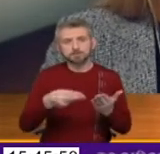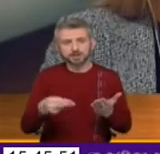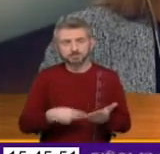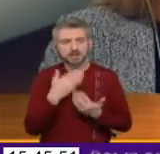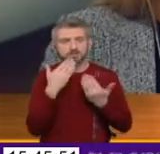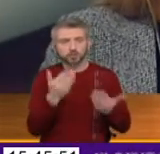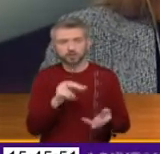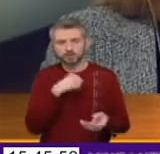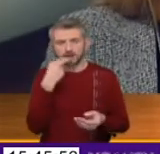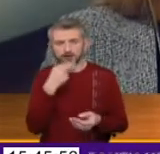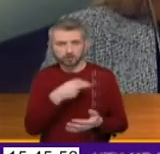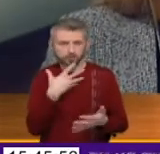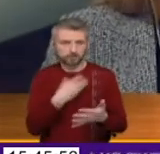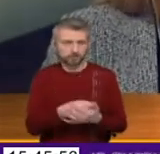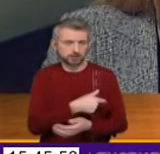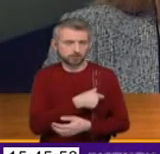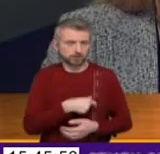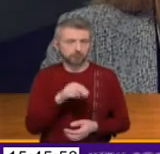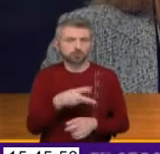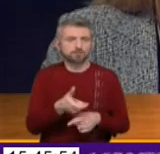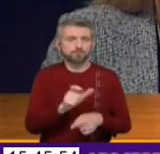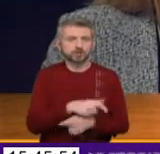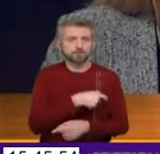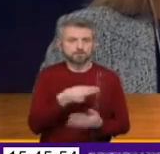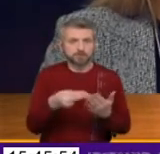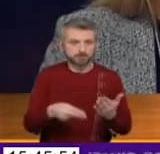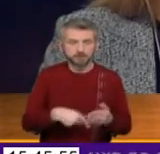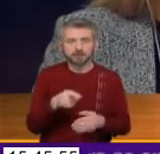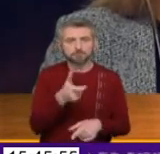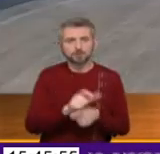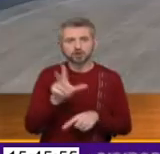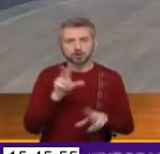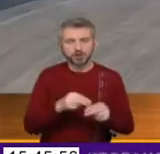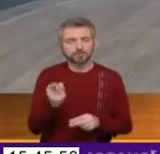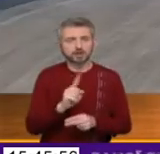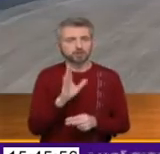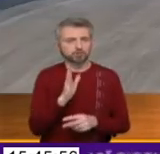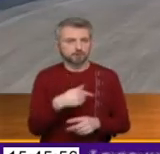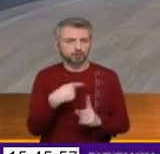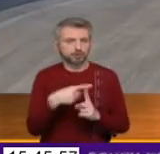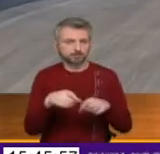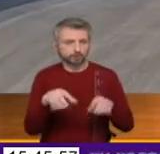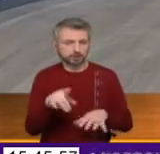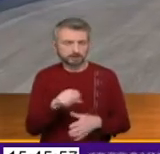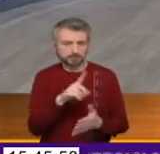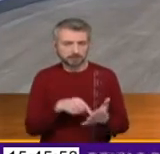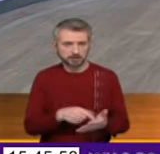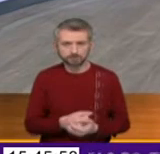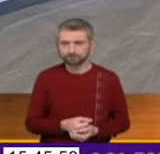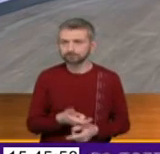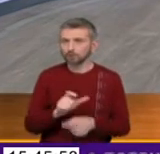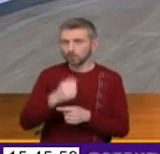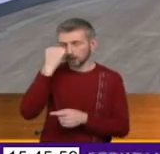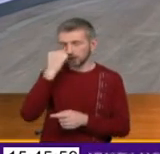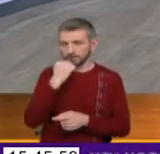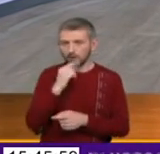звернутися найкраще до свого депутата. Чим більше підписів, тим більше шансів на те, що буде позитивно вирішене це питання. Угу. Так, дуже дякую,